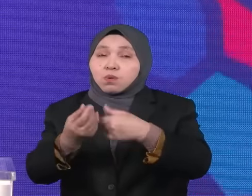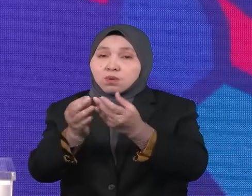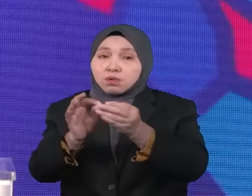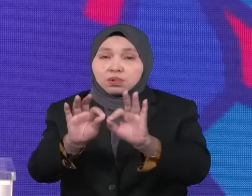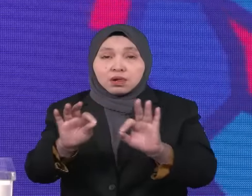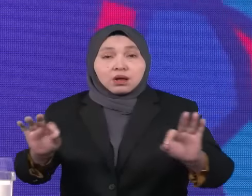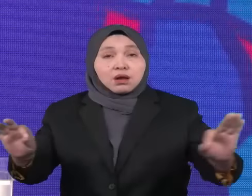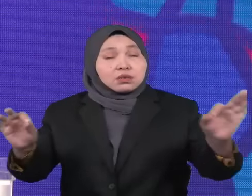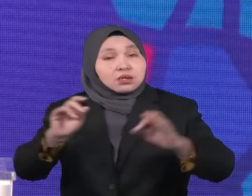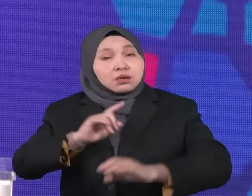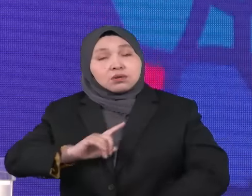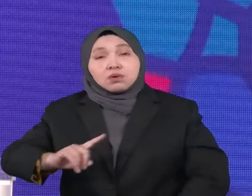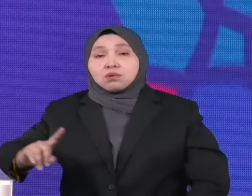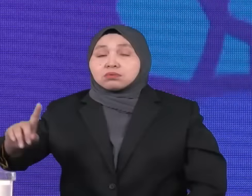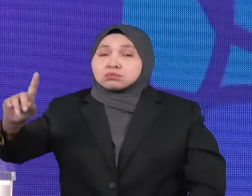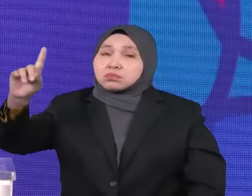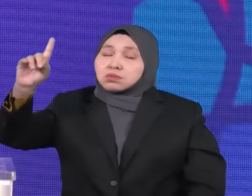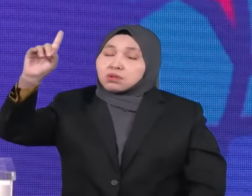Sadaqallahul